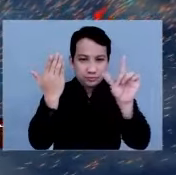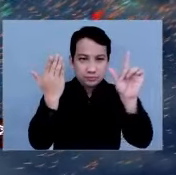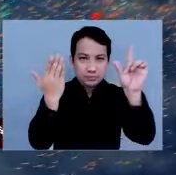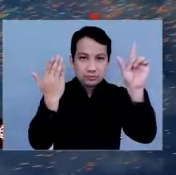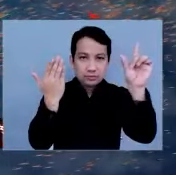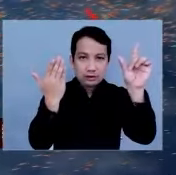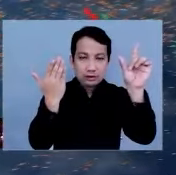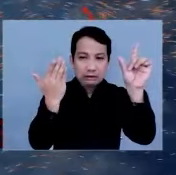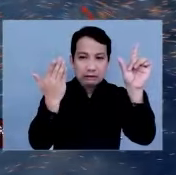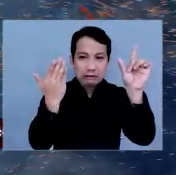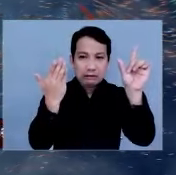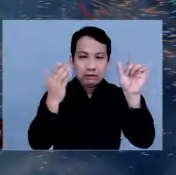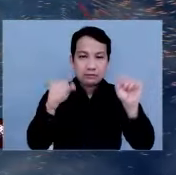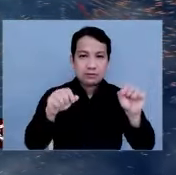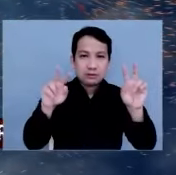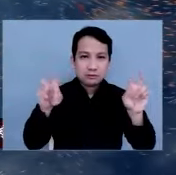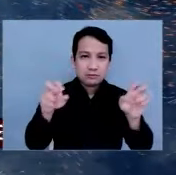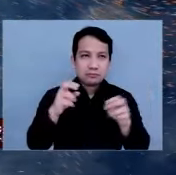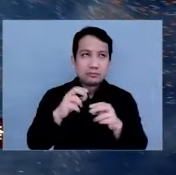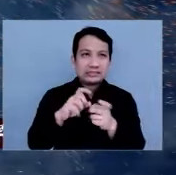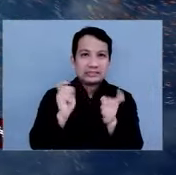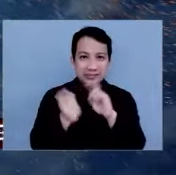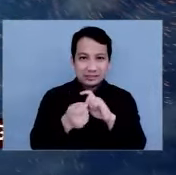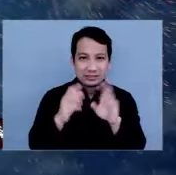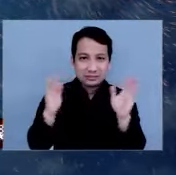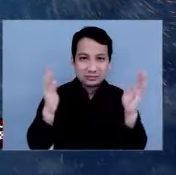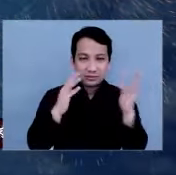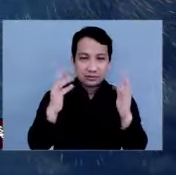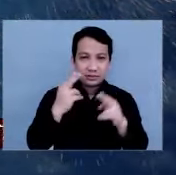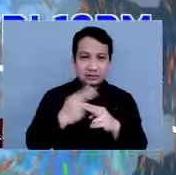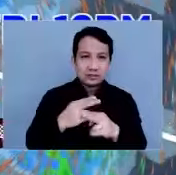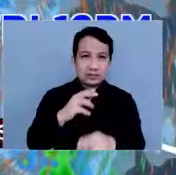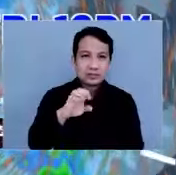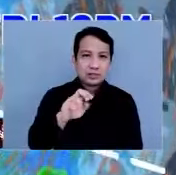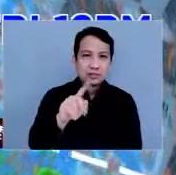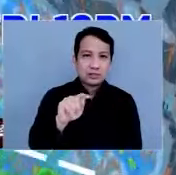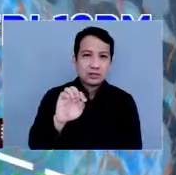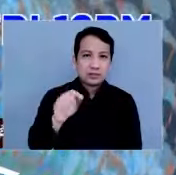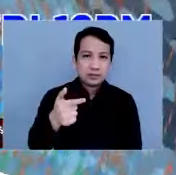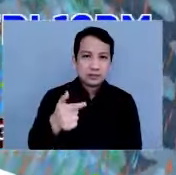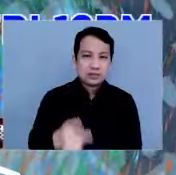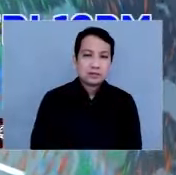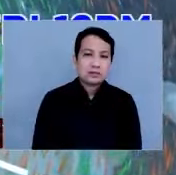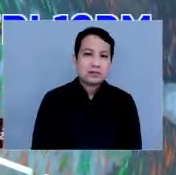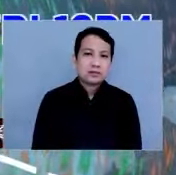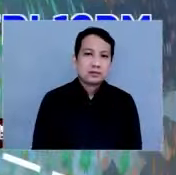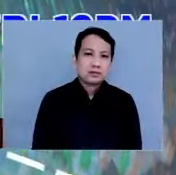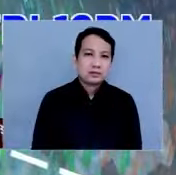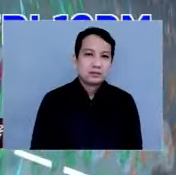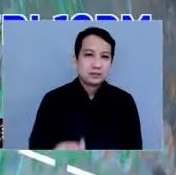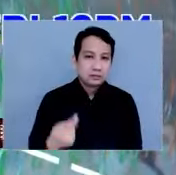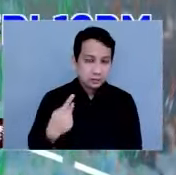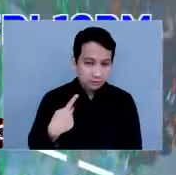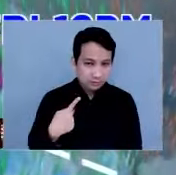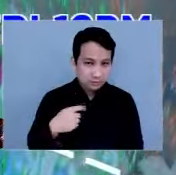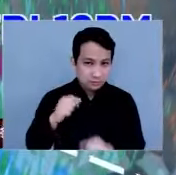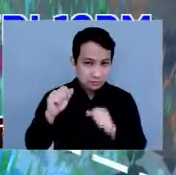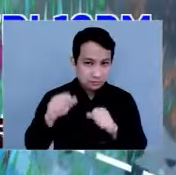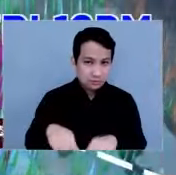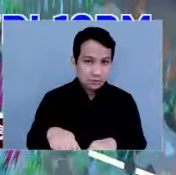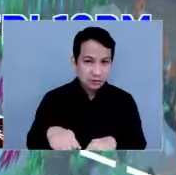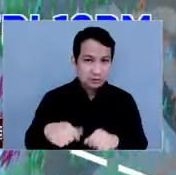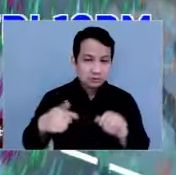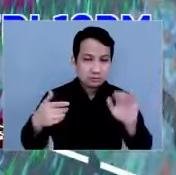kanluran. Tatawagin yan ng pag-asa na bagyong Enteng. Dalawang senaryo ang pwedeng mangyari. Posibleng magpaulan sa